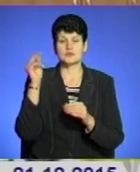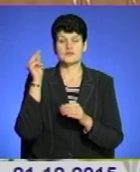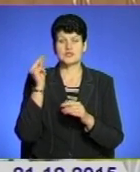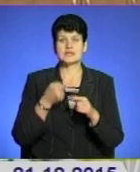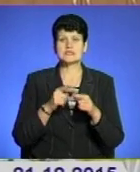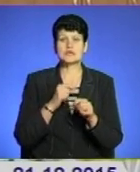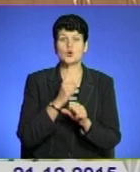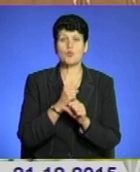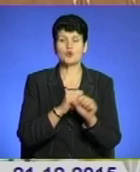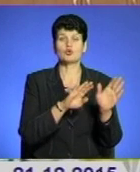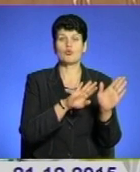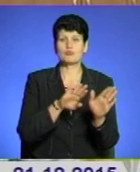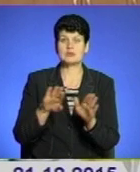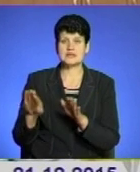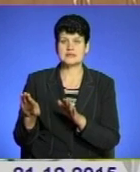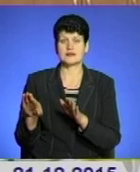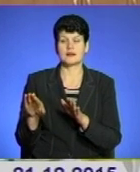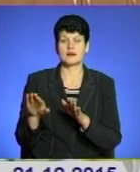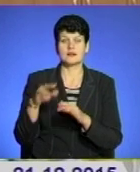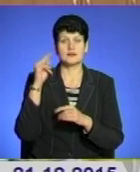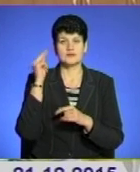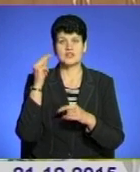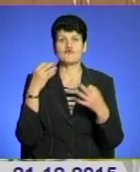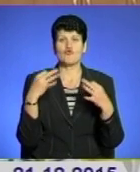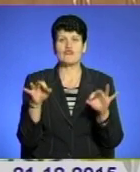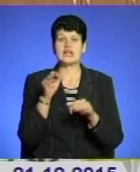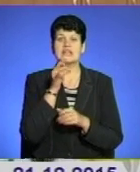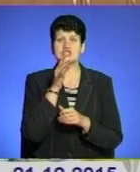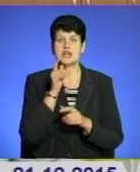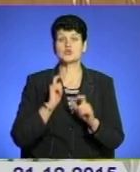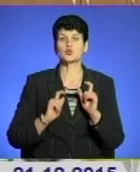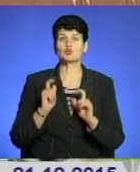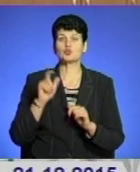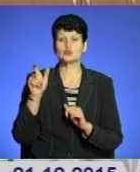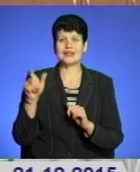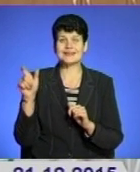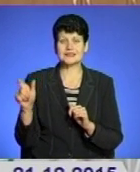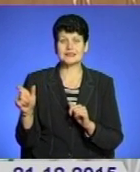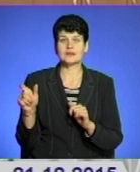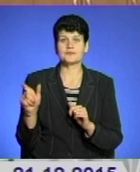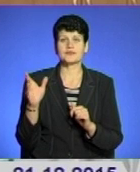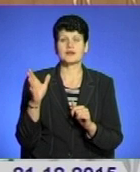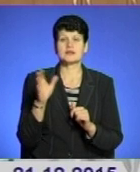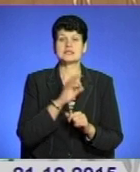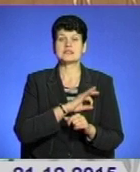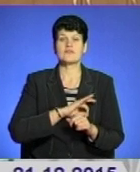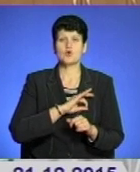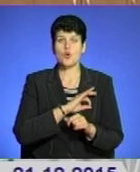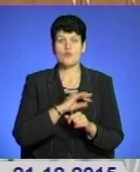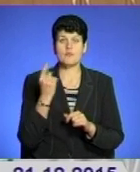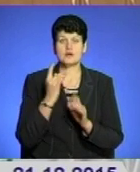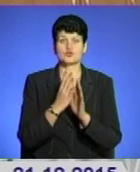цією роботою після занять, вільний час студентів, звичайно, що воно виховує, в першу